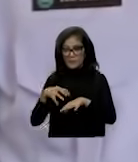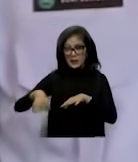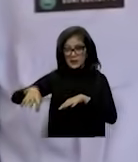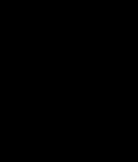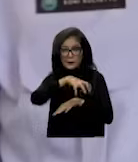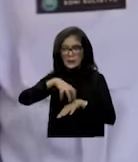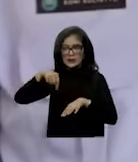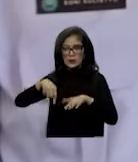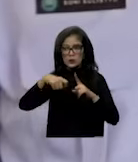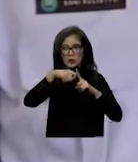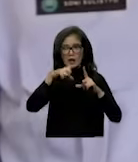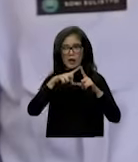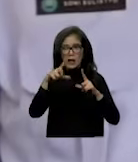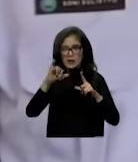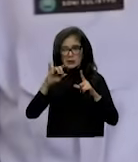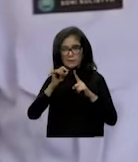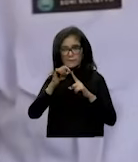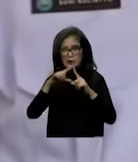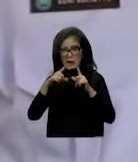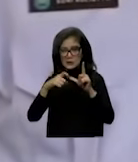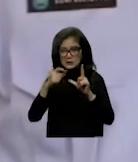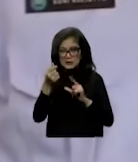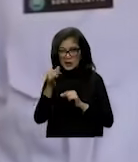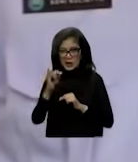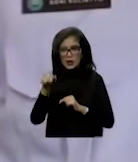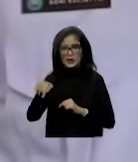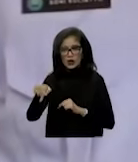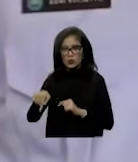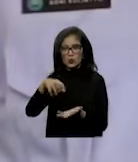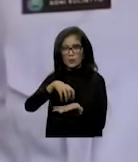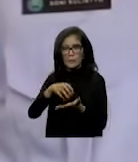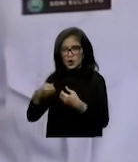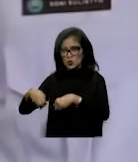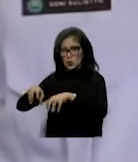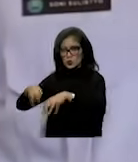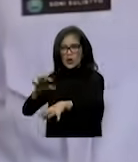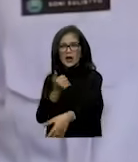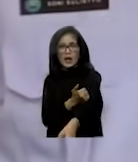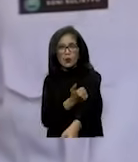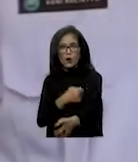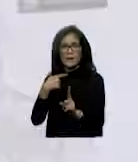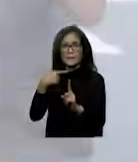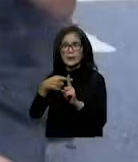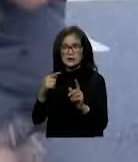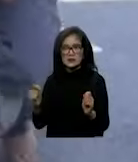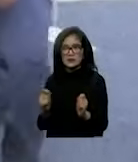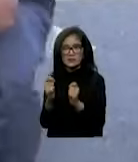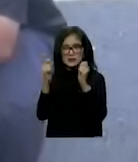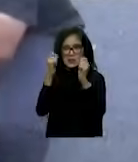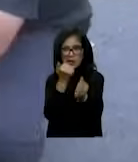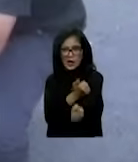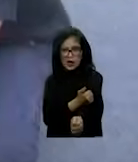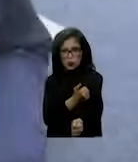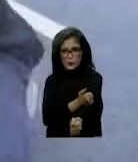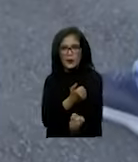menjadi tempat untuk transaksi sekaligus juga tempat pesta narkoba di beberapa rumah.